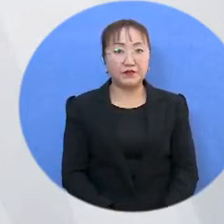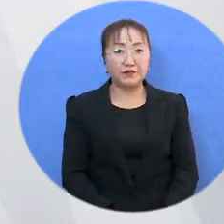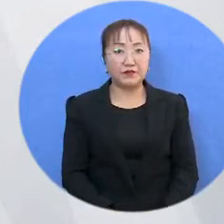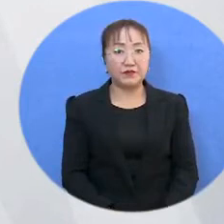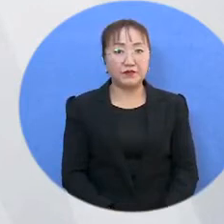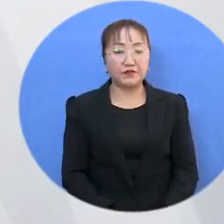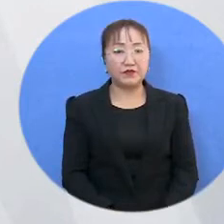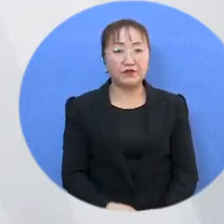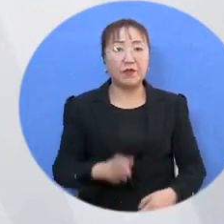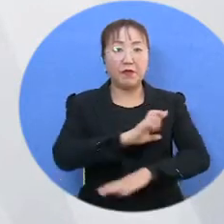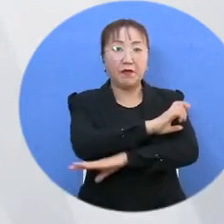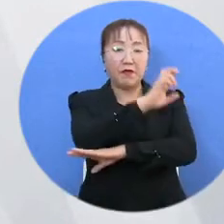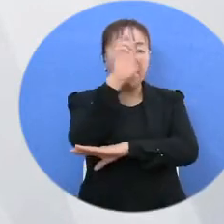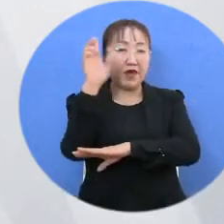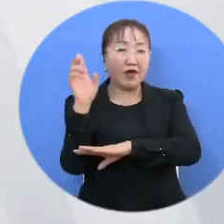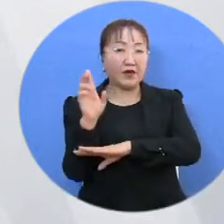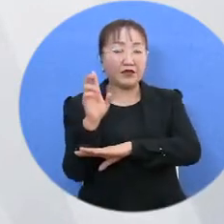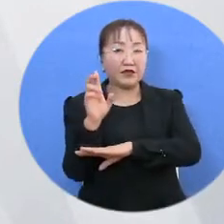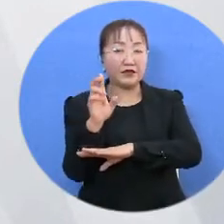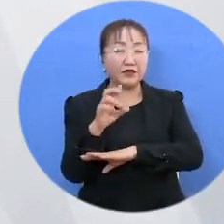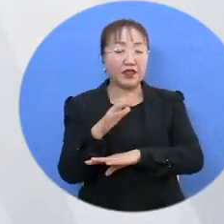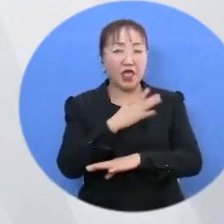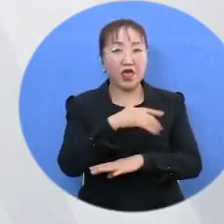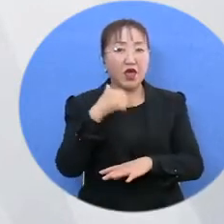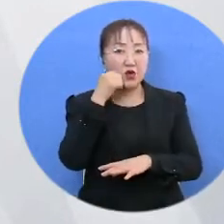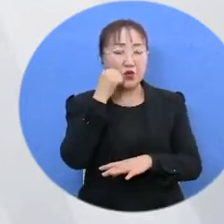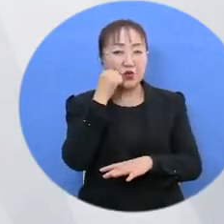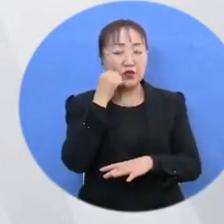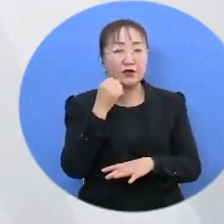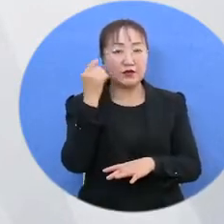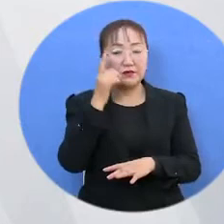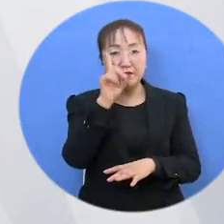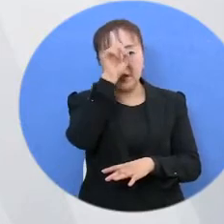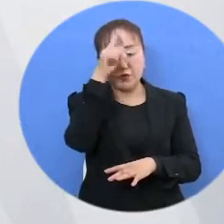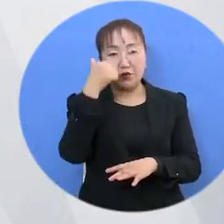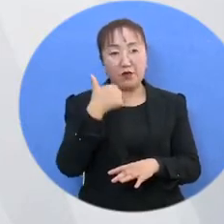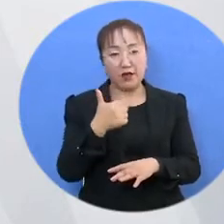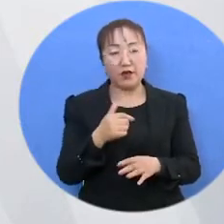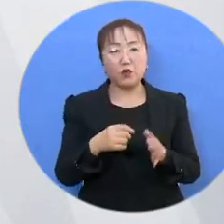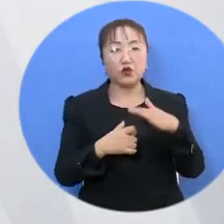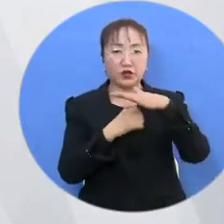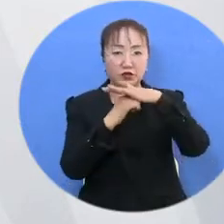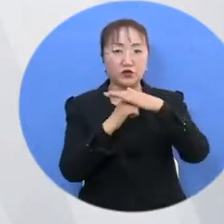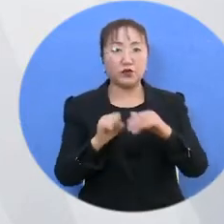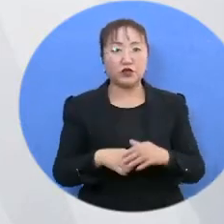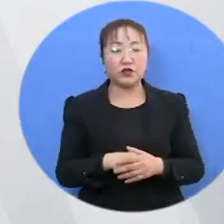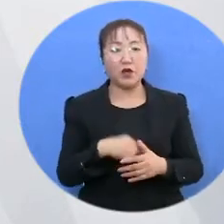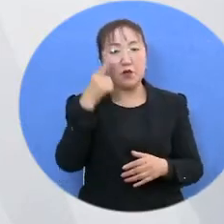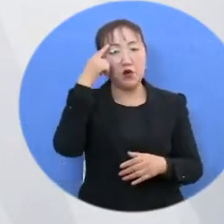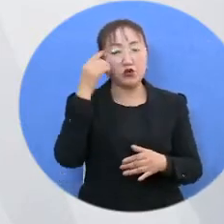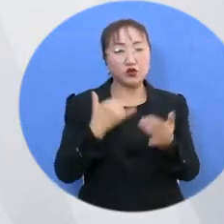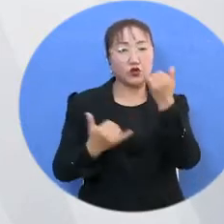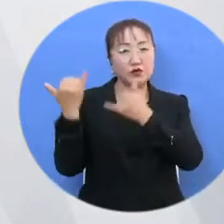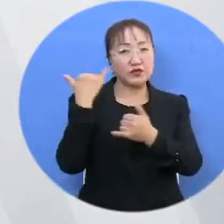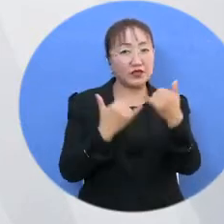Байгалийн хүчин зүйлс нь эрүүл чирэг биелэлтэд байхын үндэс болж өгдөг. Манай монголчууд эрт дээр үесгэлэн байгалийн